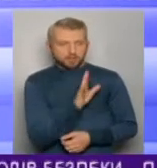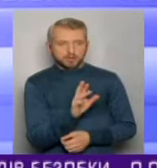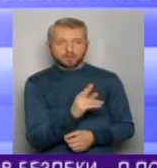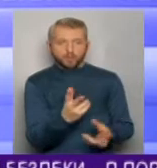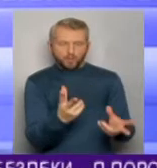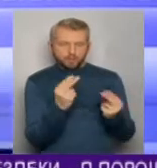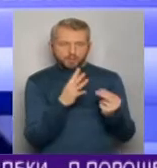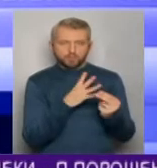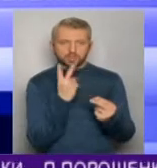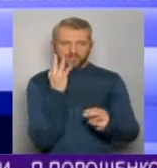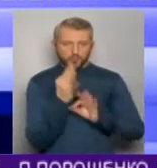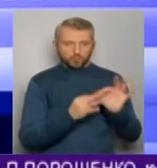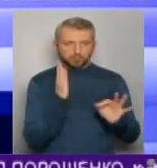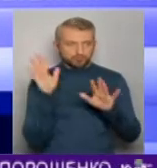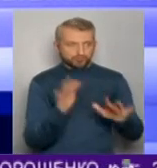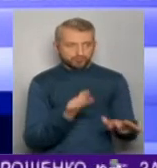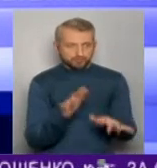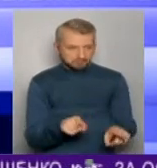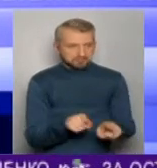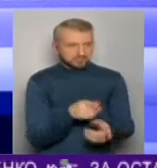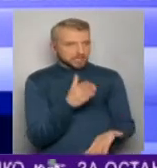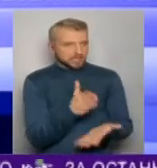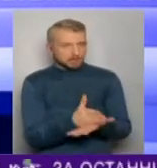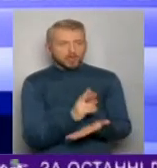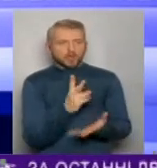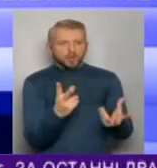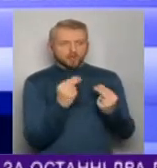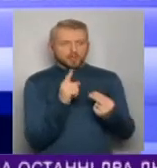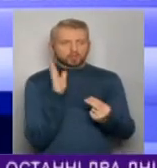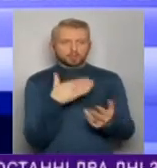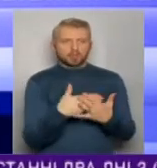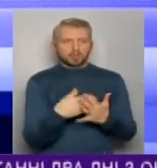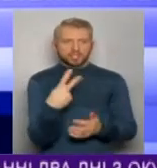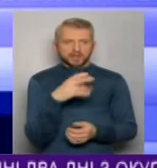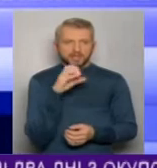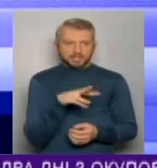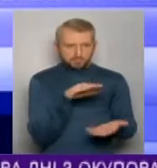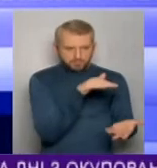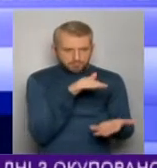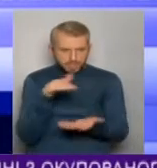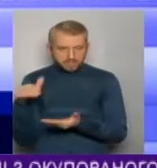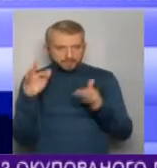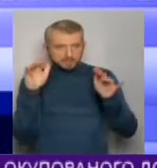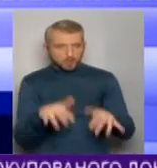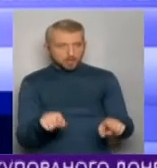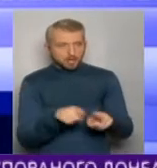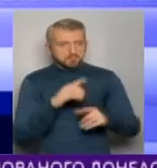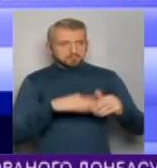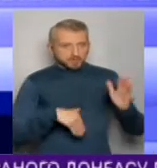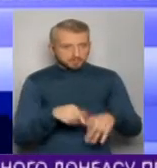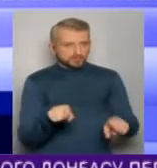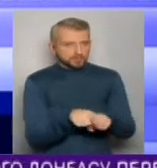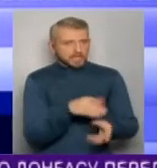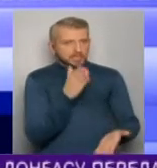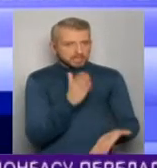обіцяли, що дві доби буде йти сніг, так він йде. Як обіцяли, що буде майже 20 сантиметрів, так його практично майже скільки є